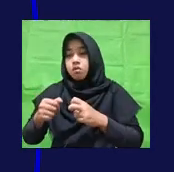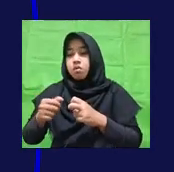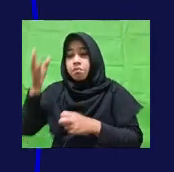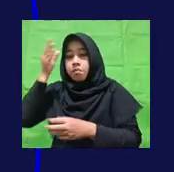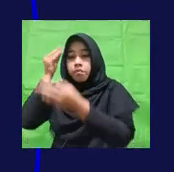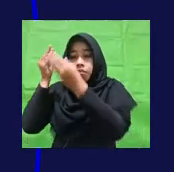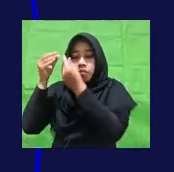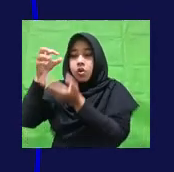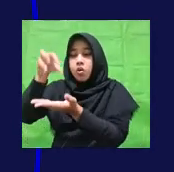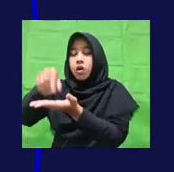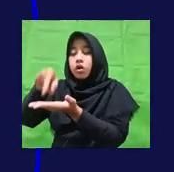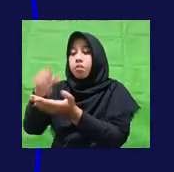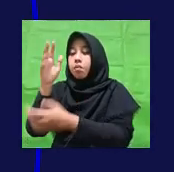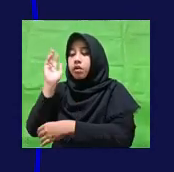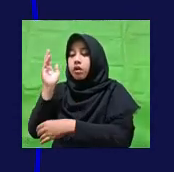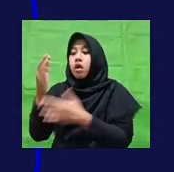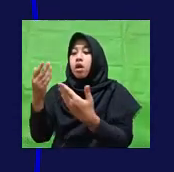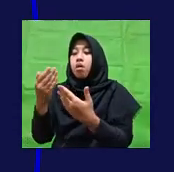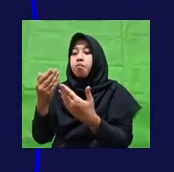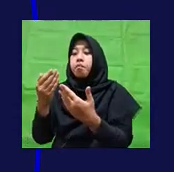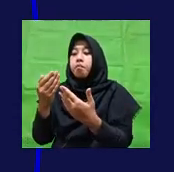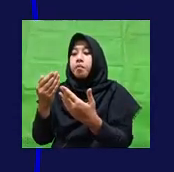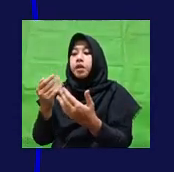yang dia punya di lokasi asal di lokasi Polewali Mandar,